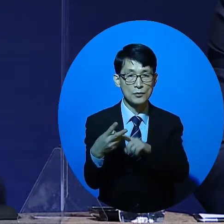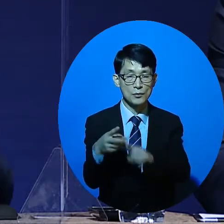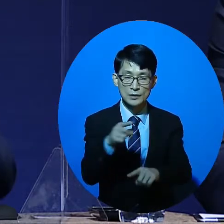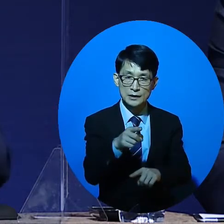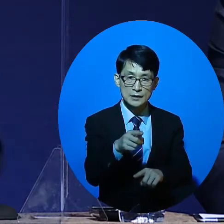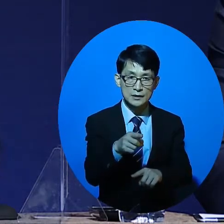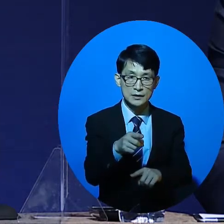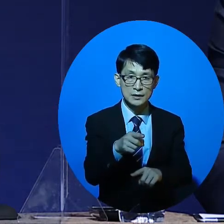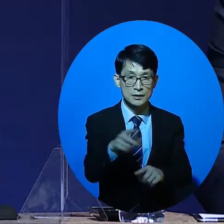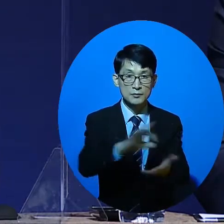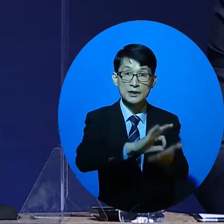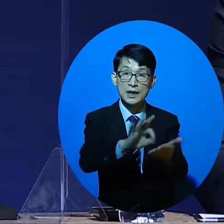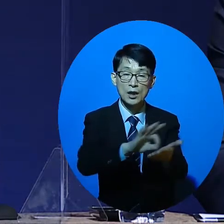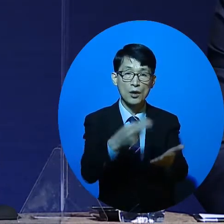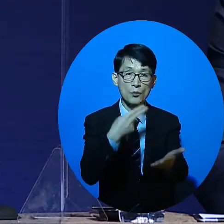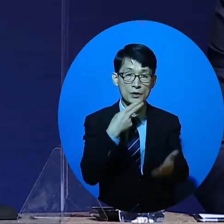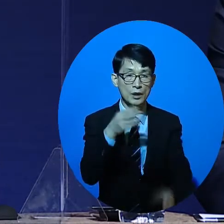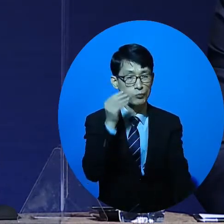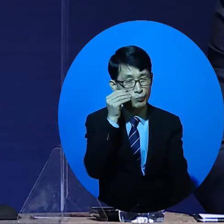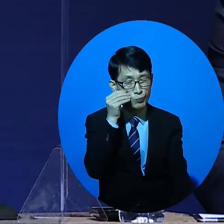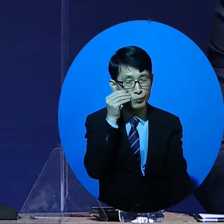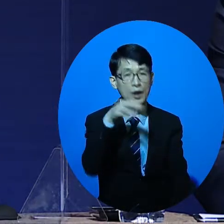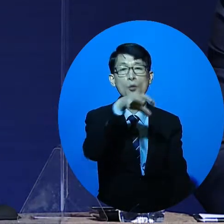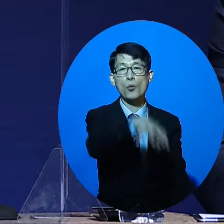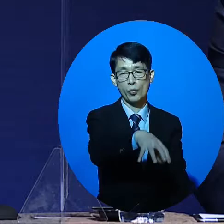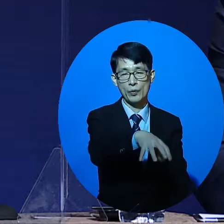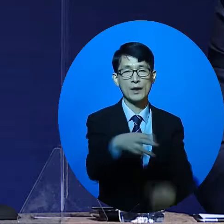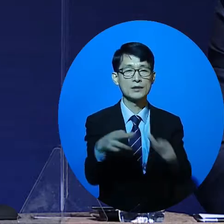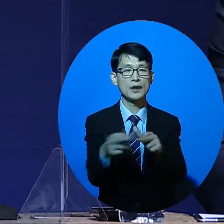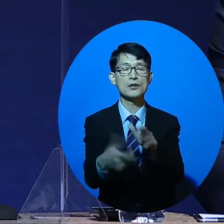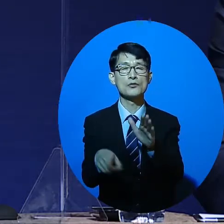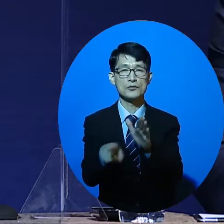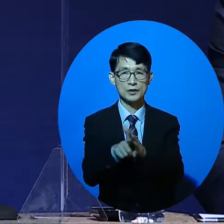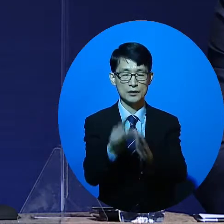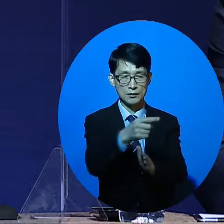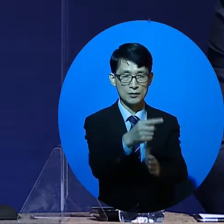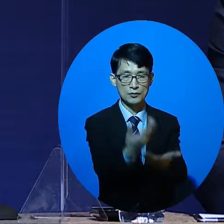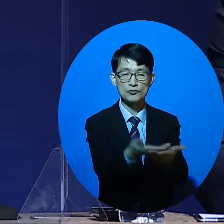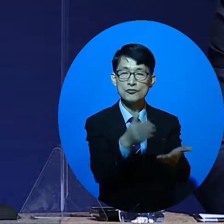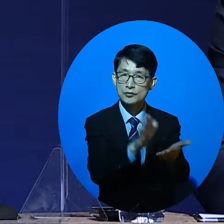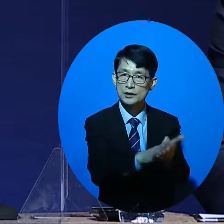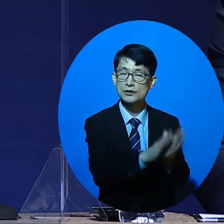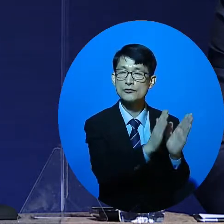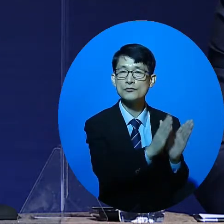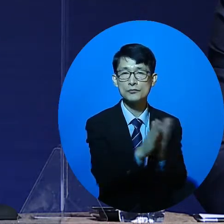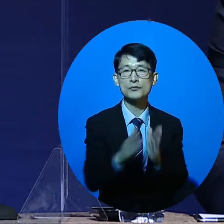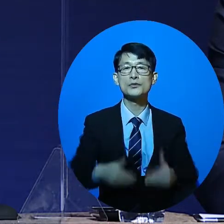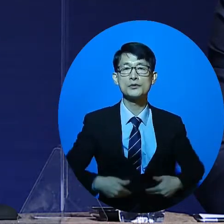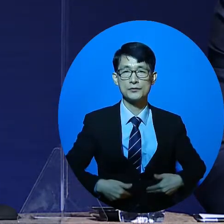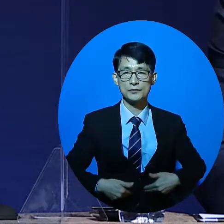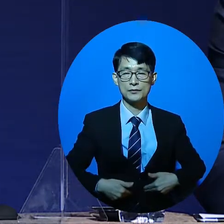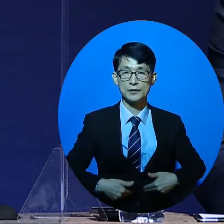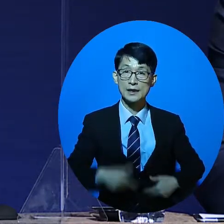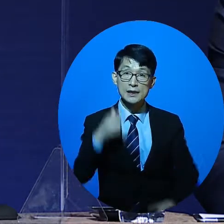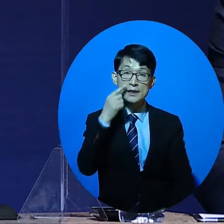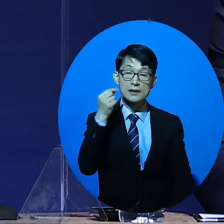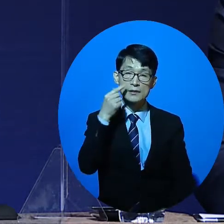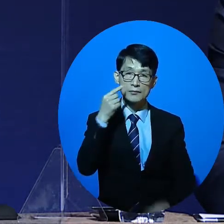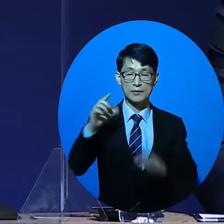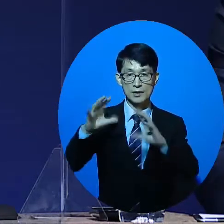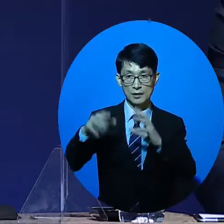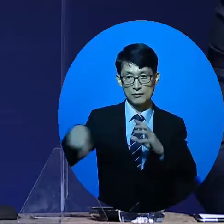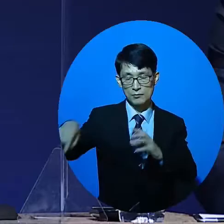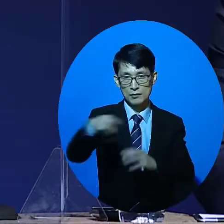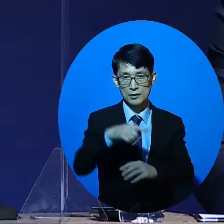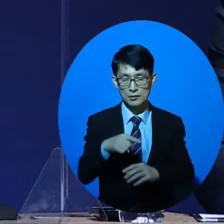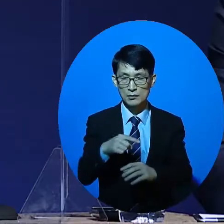최대한 활용할 필요가 있지 않겠나. 실내로 보면 여기 이제 말씀은 안 해주셨지만 일본 같은 경우는 이제 장애인